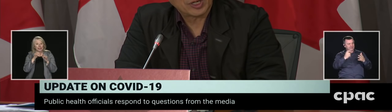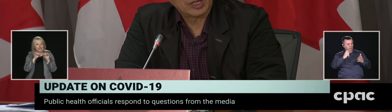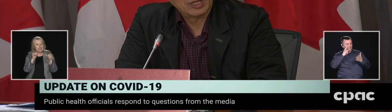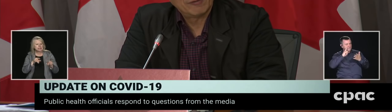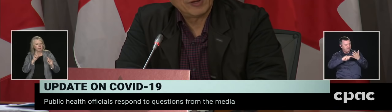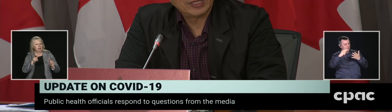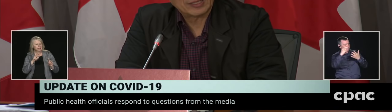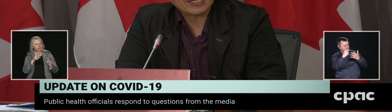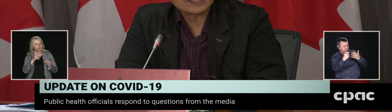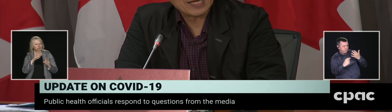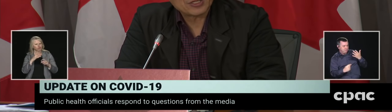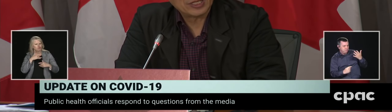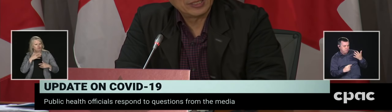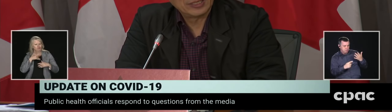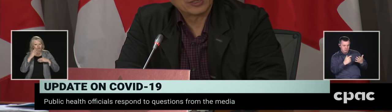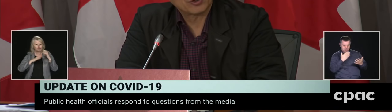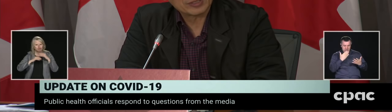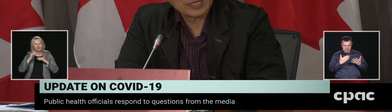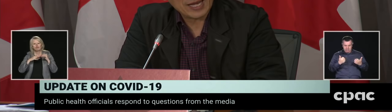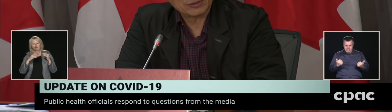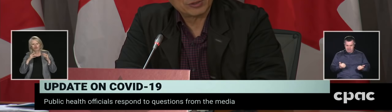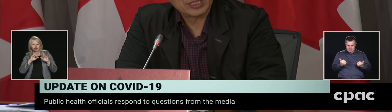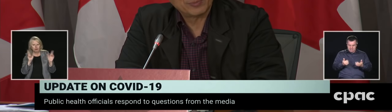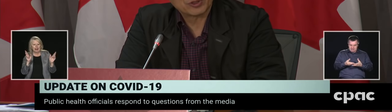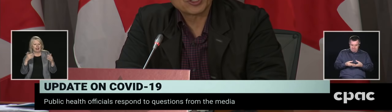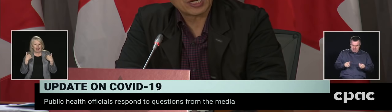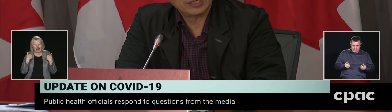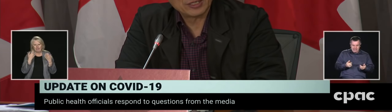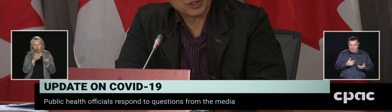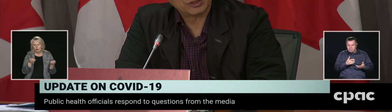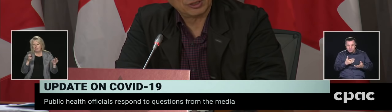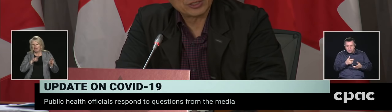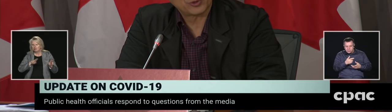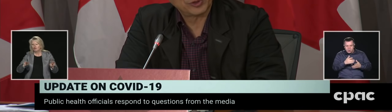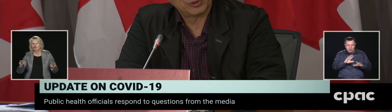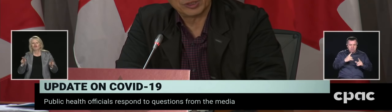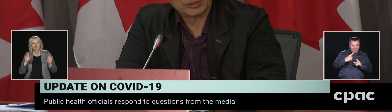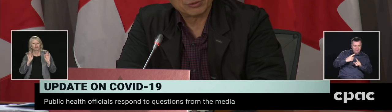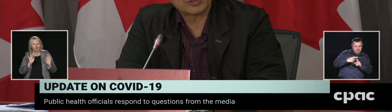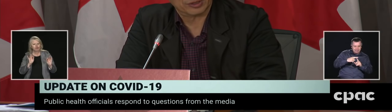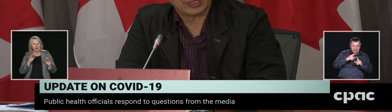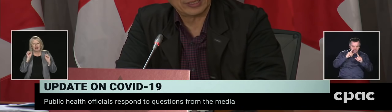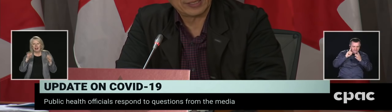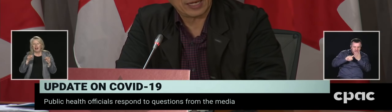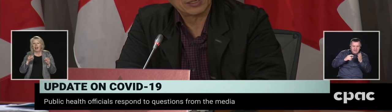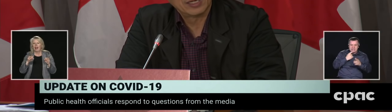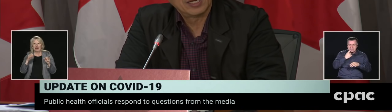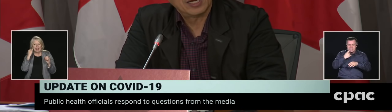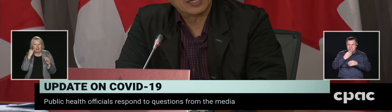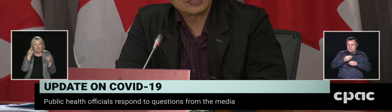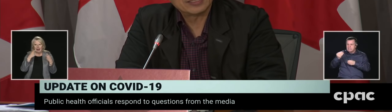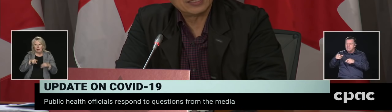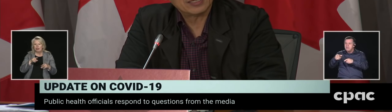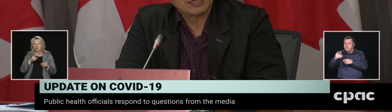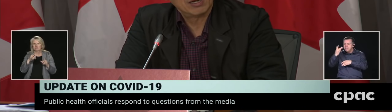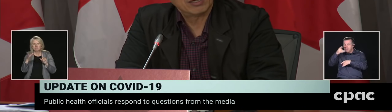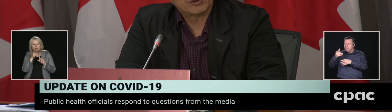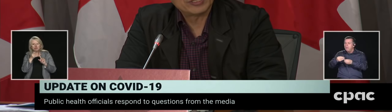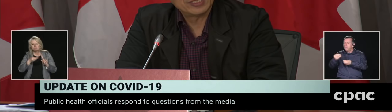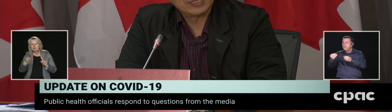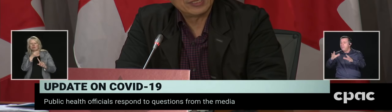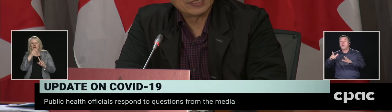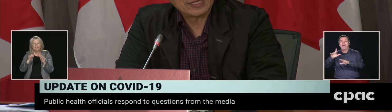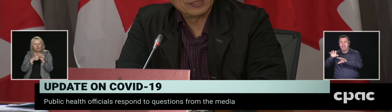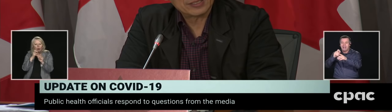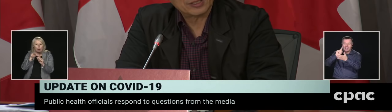équipé pour faire le traçage des contacts, aussi pour gérer les gens dans les hôpitaux. Il y a toutes sortes de critères. On